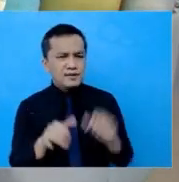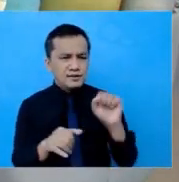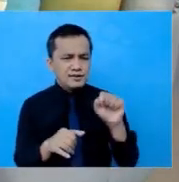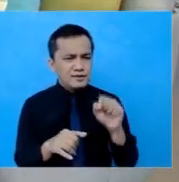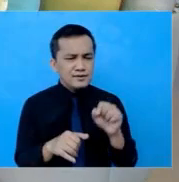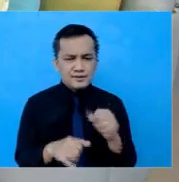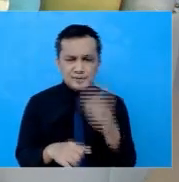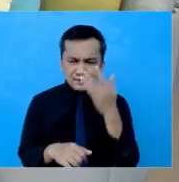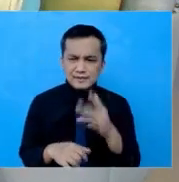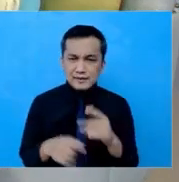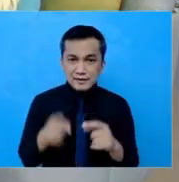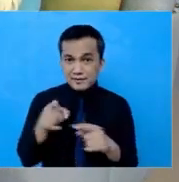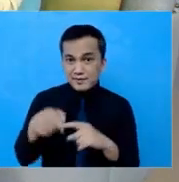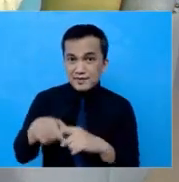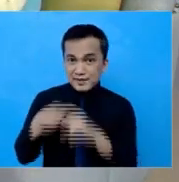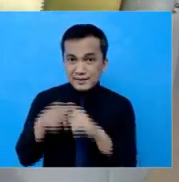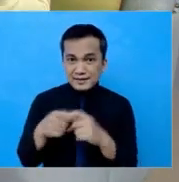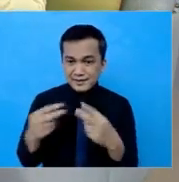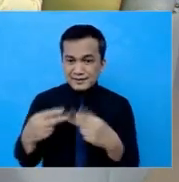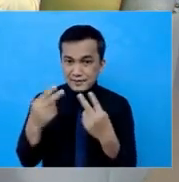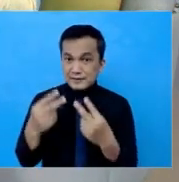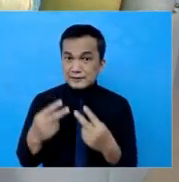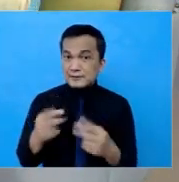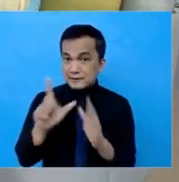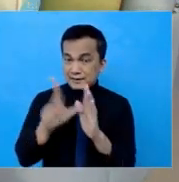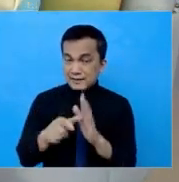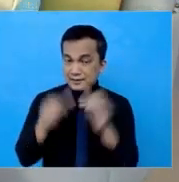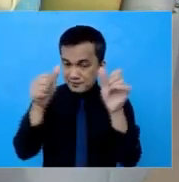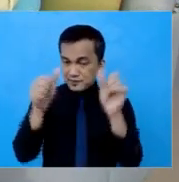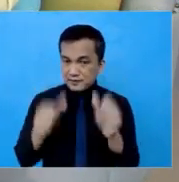Kung nabitin yung mga viewers natin, ipopost natin yung mas mahabang interview.